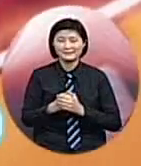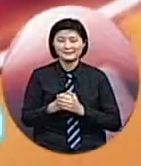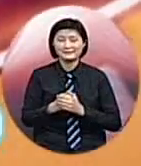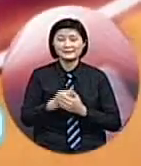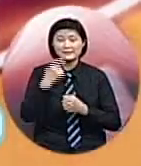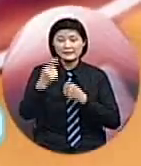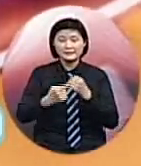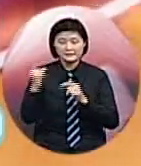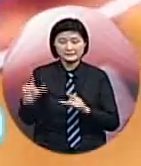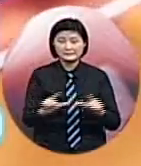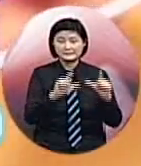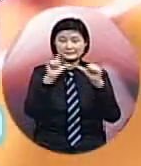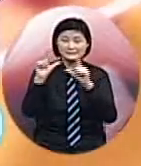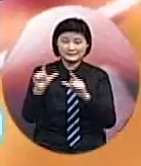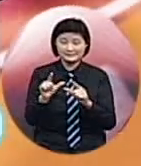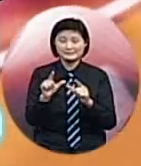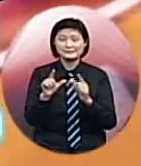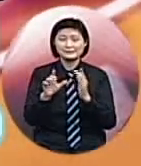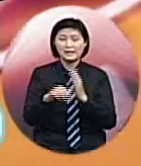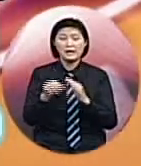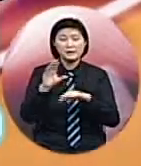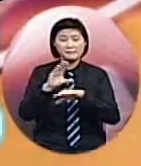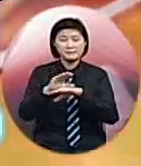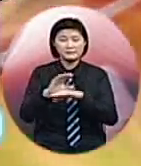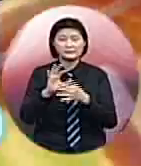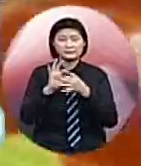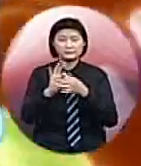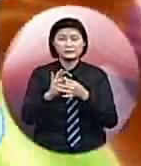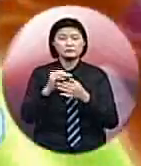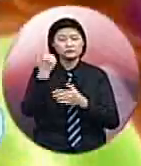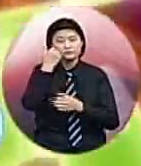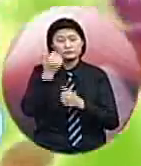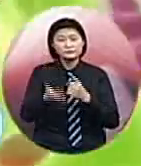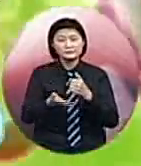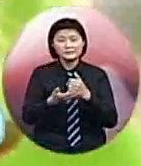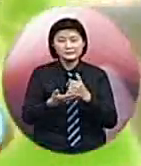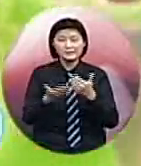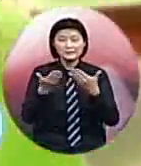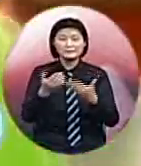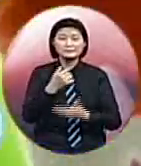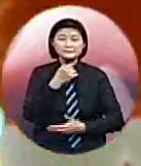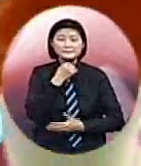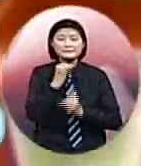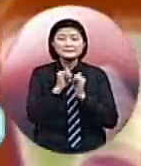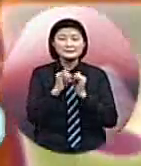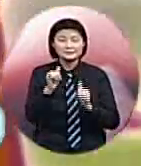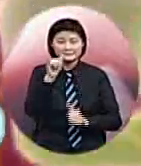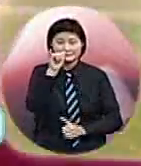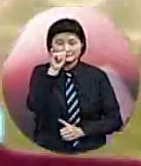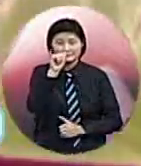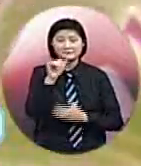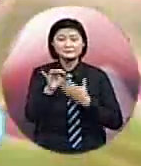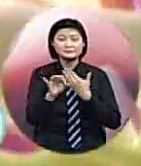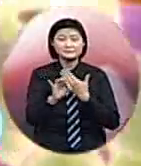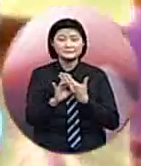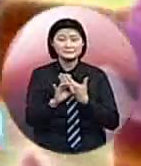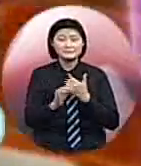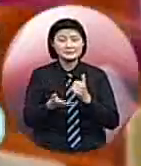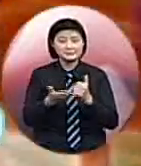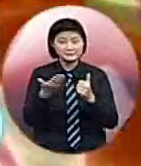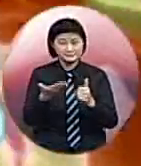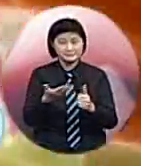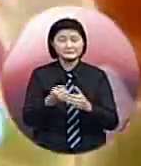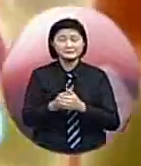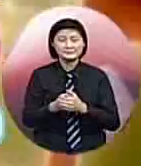이 한 해를 보내면서 예. 또 방송을 통해서 누군가 칭찬을 한번 하고 싶으신 분이 계시다면은 칭찬은